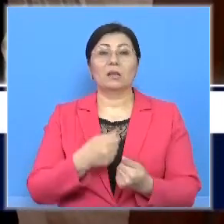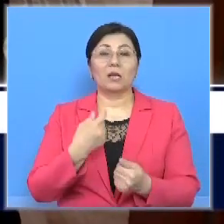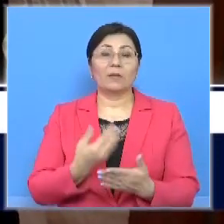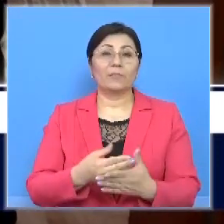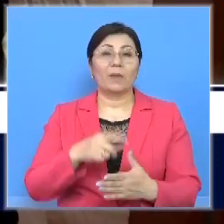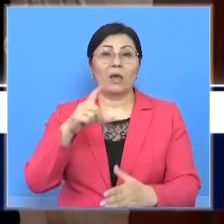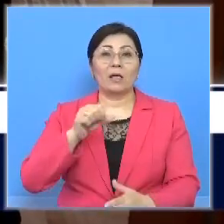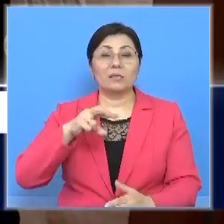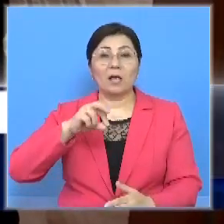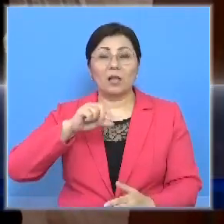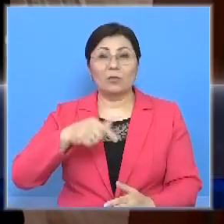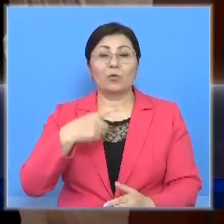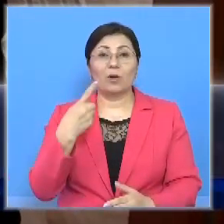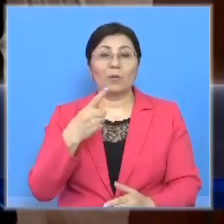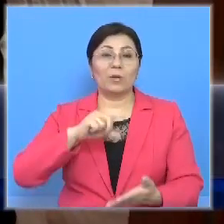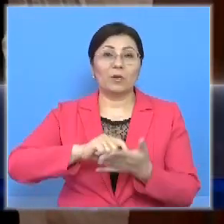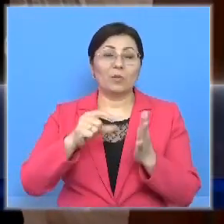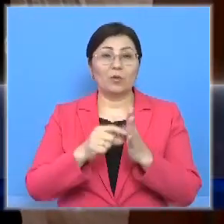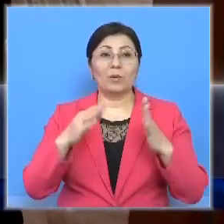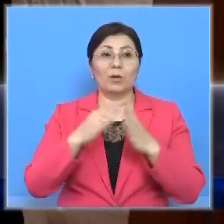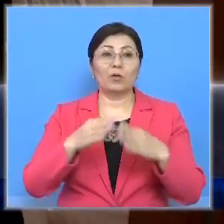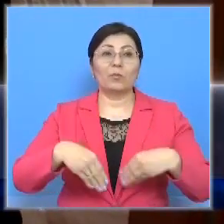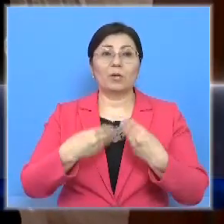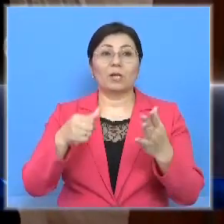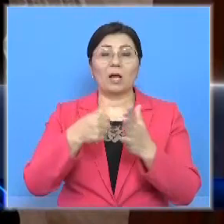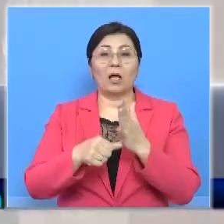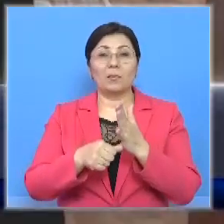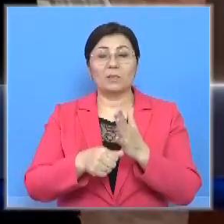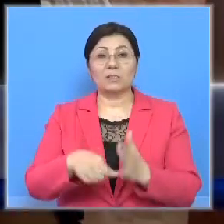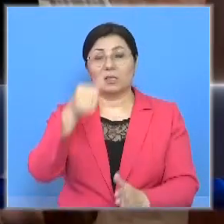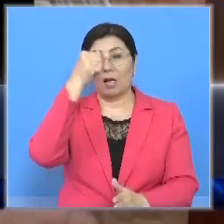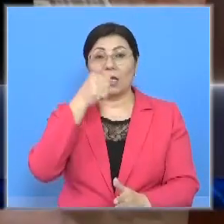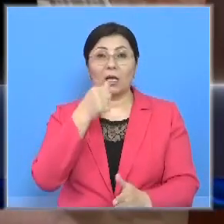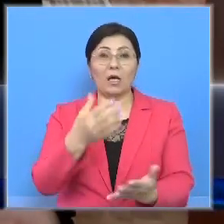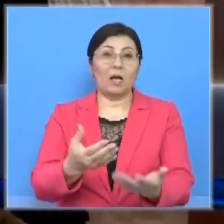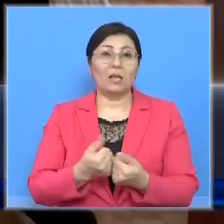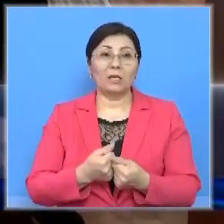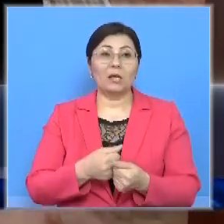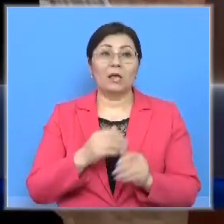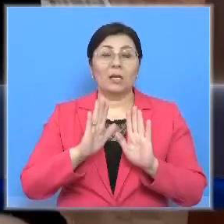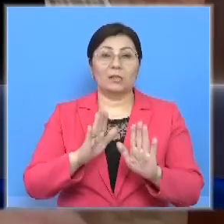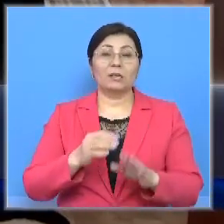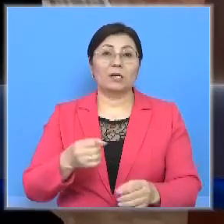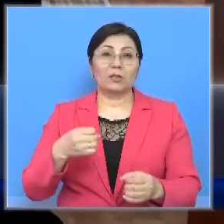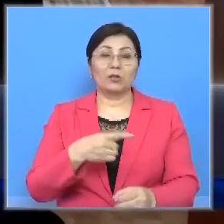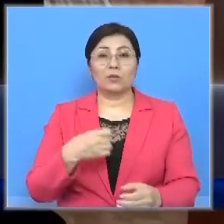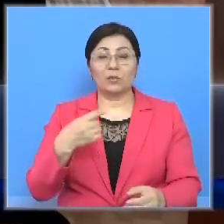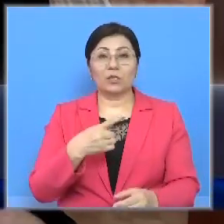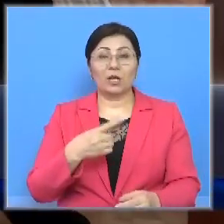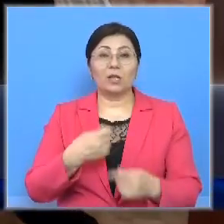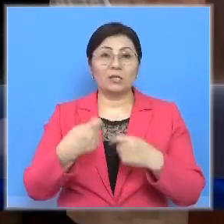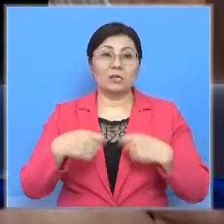үй пәтер қойдық, 60 айға алдық несиені. Ол жалғыз жұмыртқаны сатып пайда көру